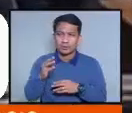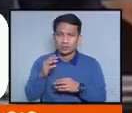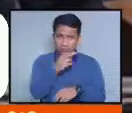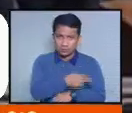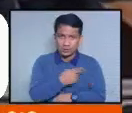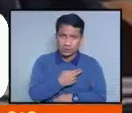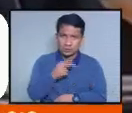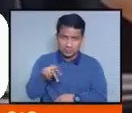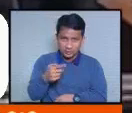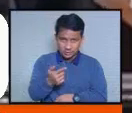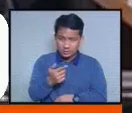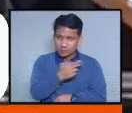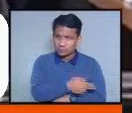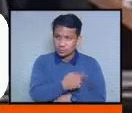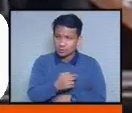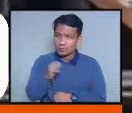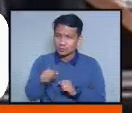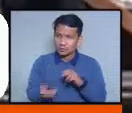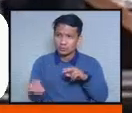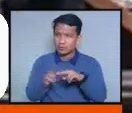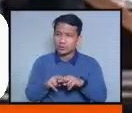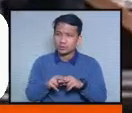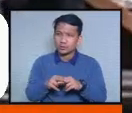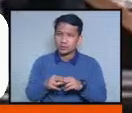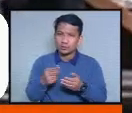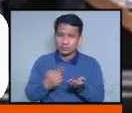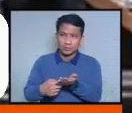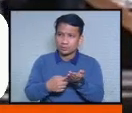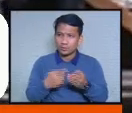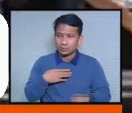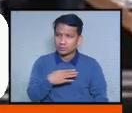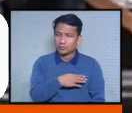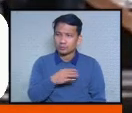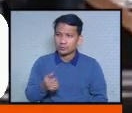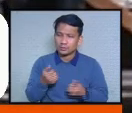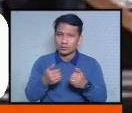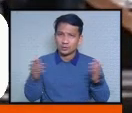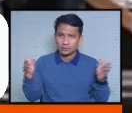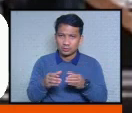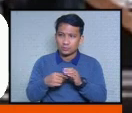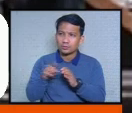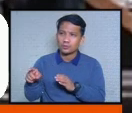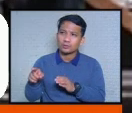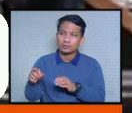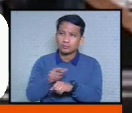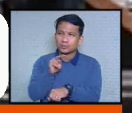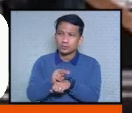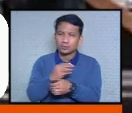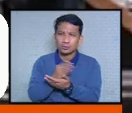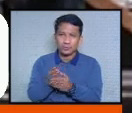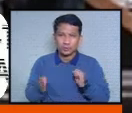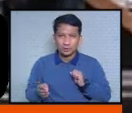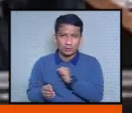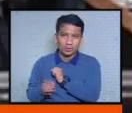Memorial Medical Center. Sunod na akmang na ang bicameral conference para pag-isahin ang bersyon ng national budget